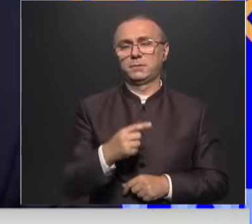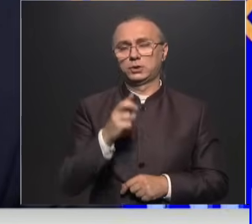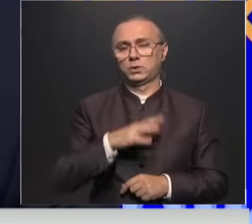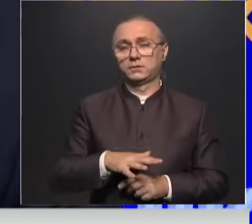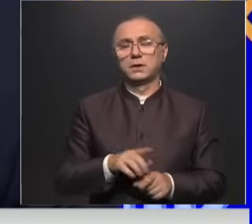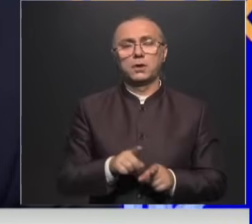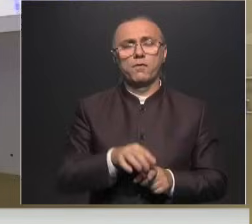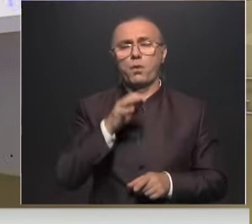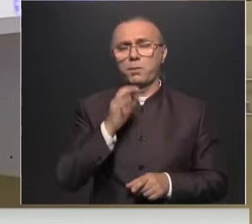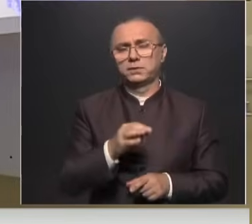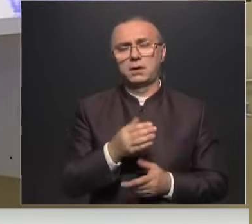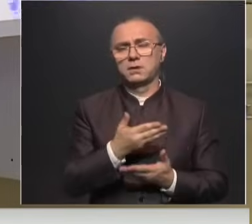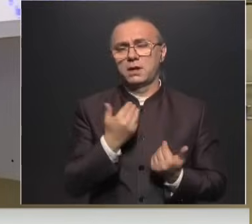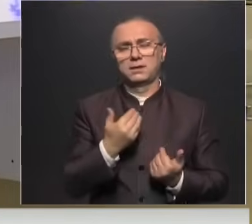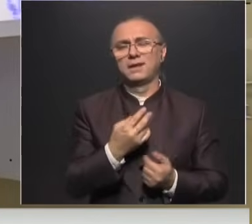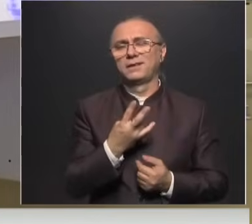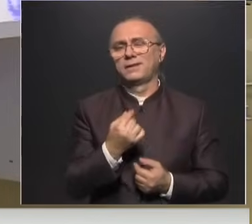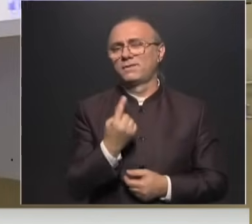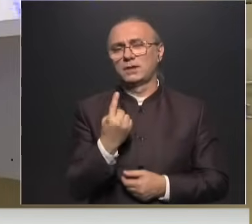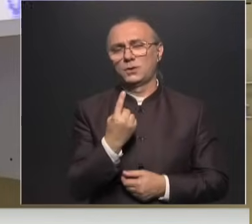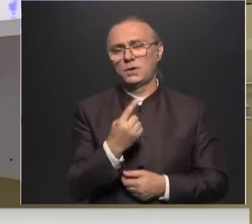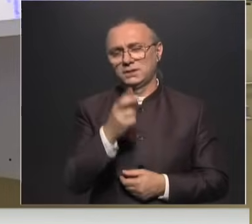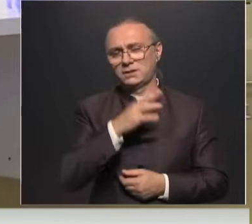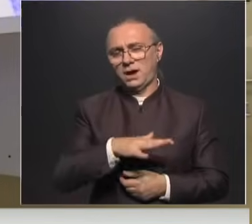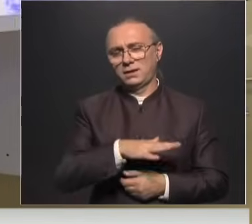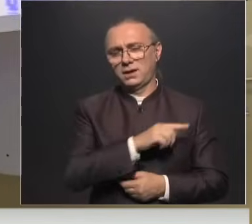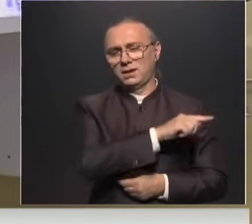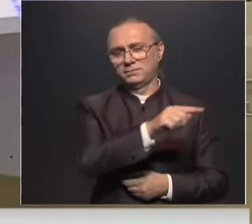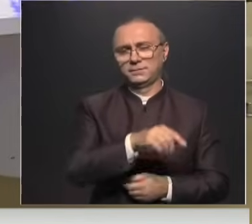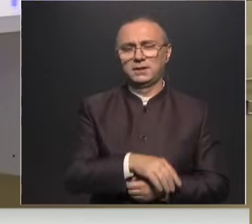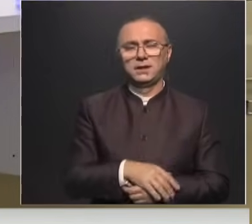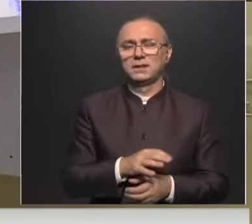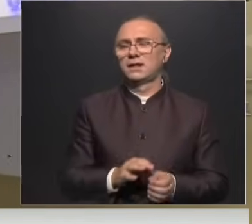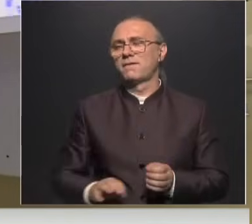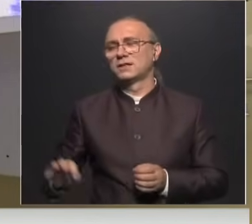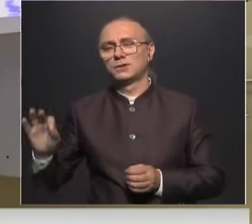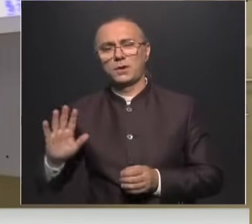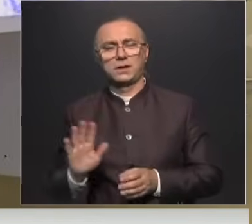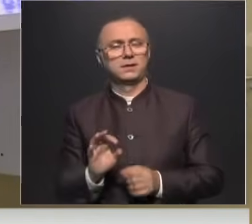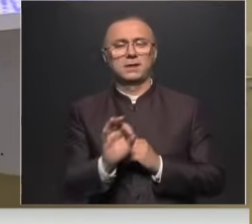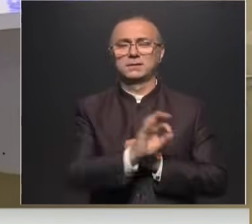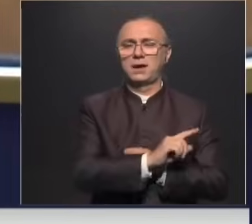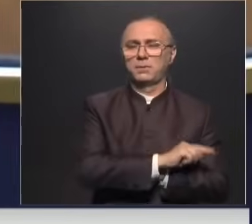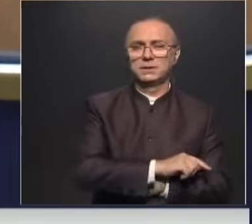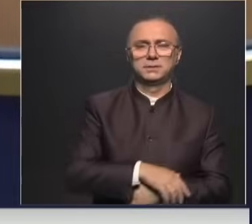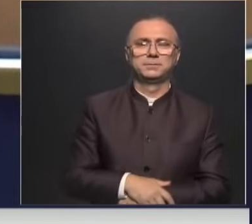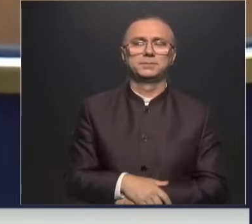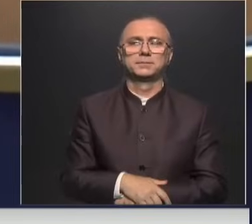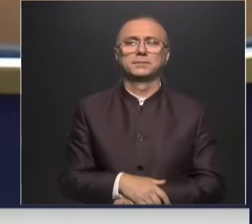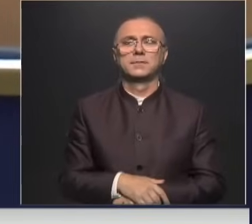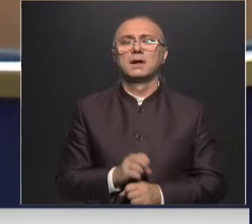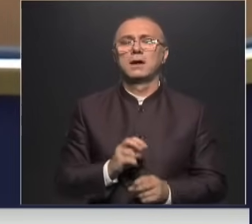Востоке, ни на Западе. Как достичь межрелигиозной гармонии, сохранить нравственные установки и духовные